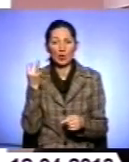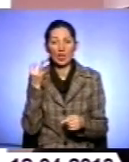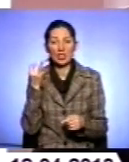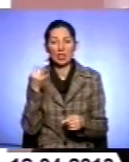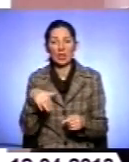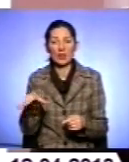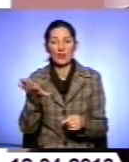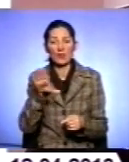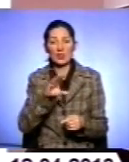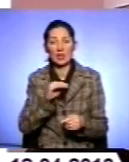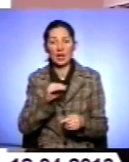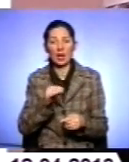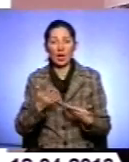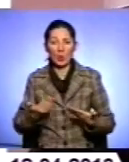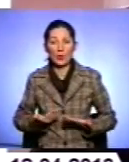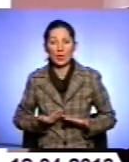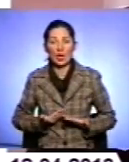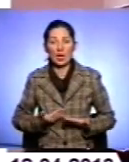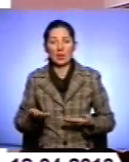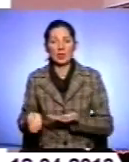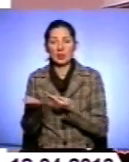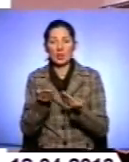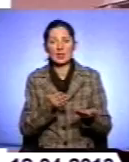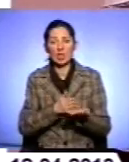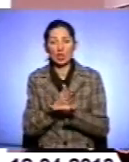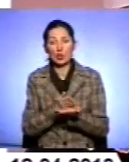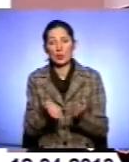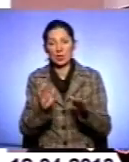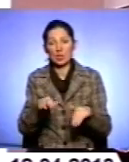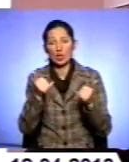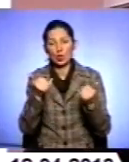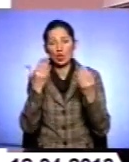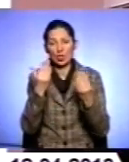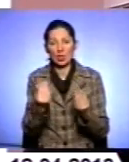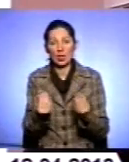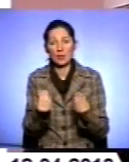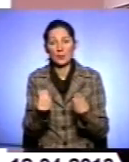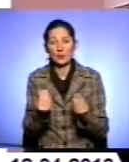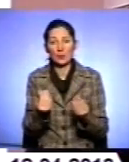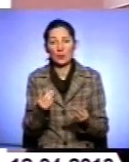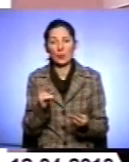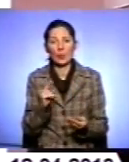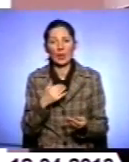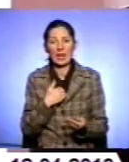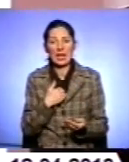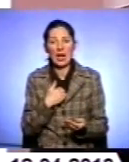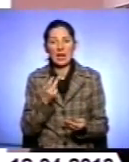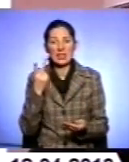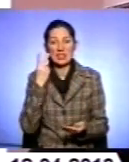всі буття несення служби, вони і по сьогоднішній день залишилися. От. Я